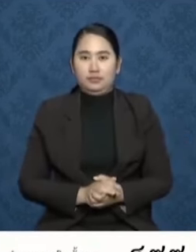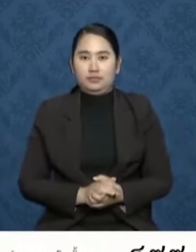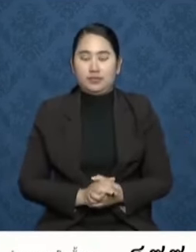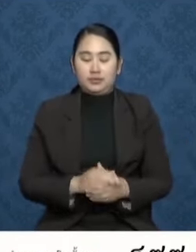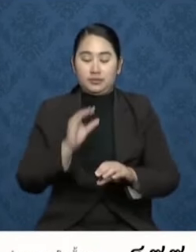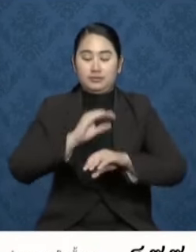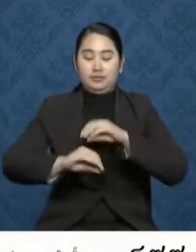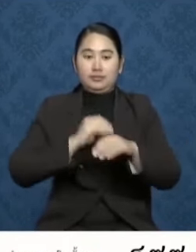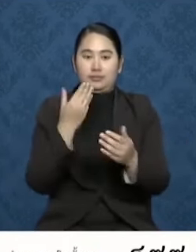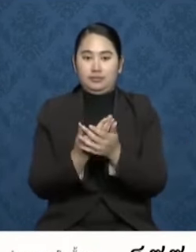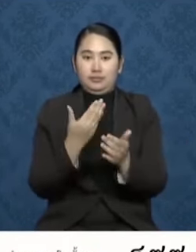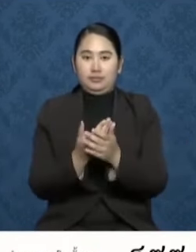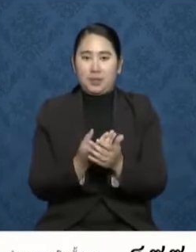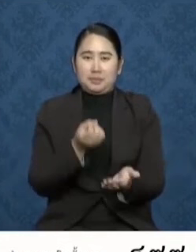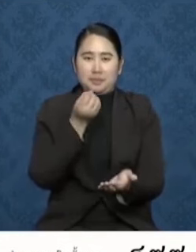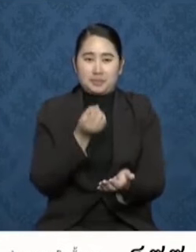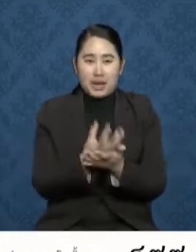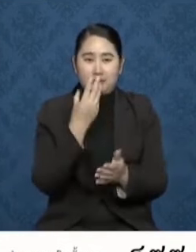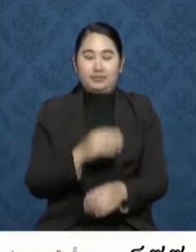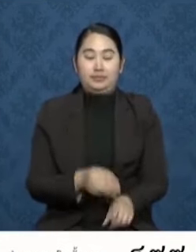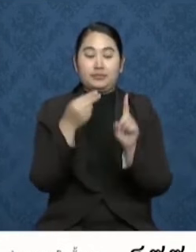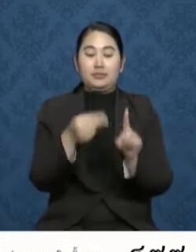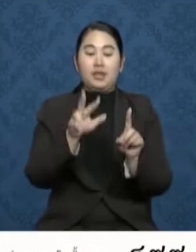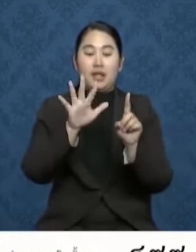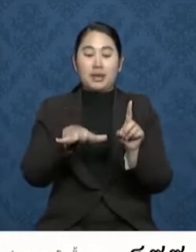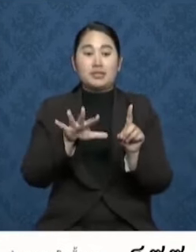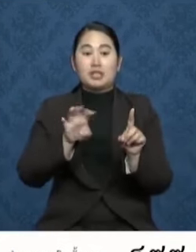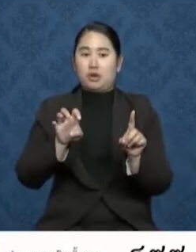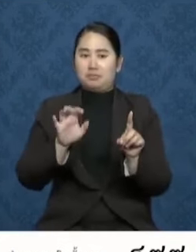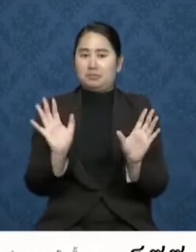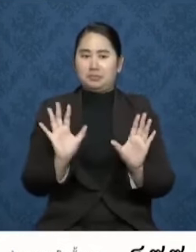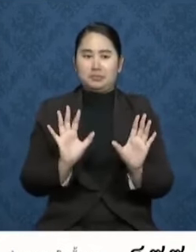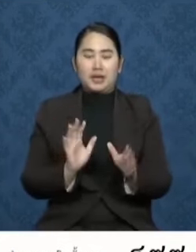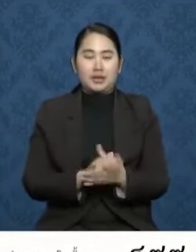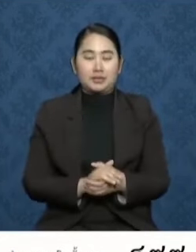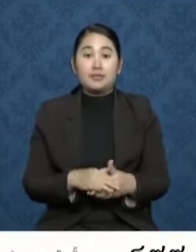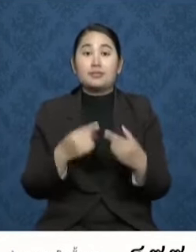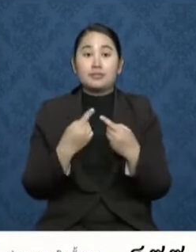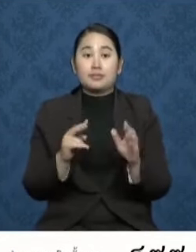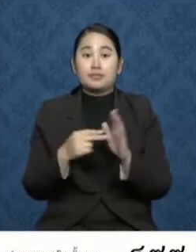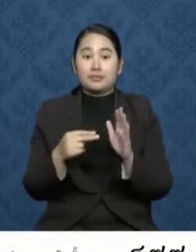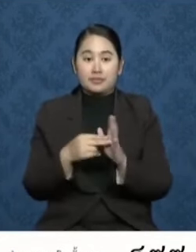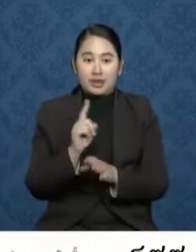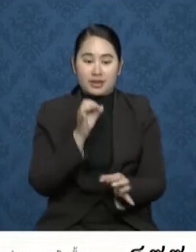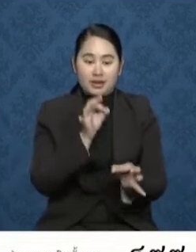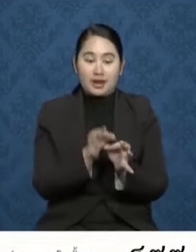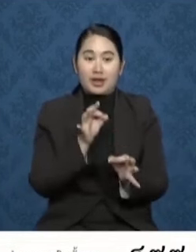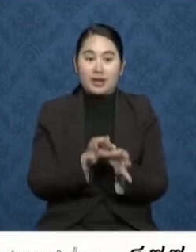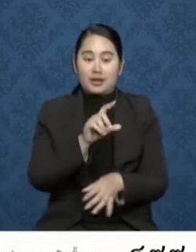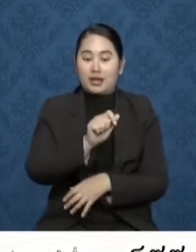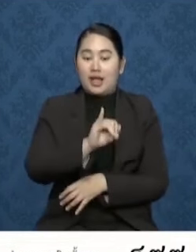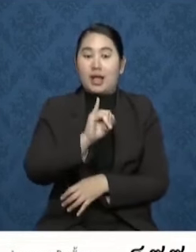มูลค่าโครงการอาจจะไม่ได้สูงถึง 15, 400ที่อนุมัติเงินกู้ให้เพราะด้วยระดับธนาคาร